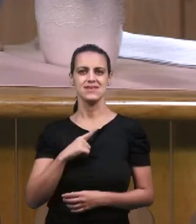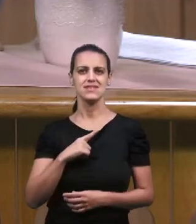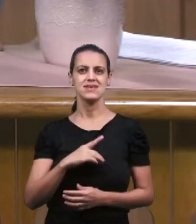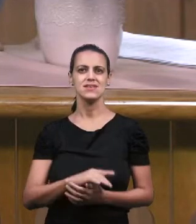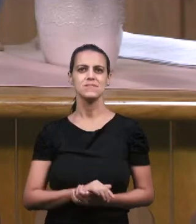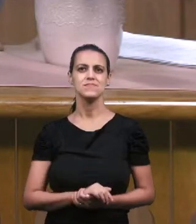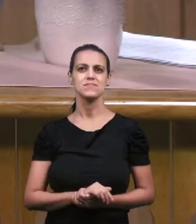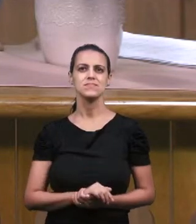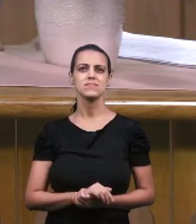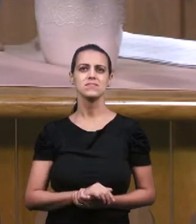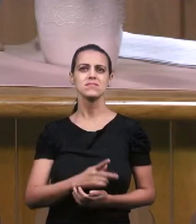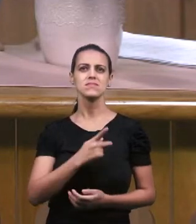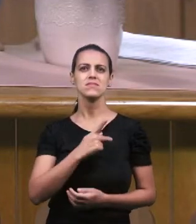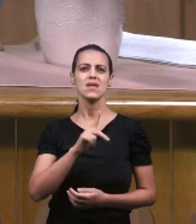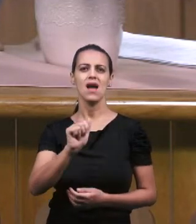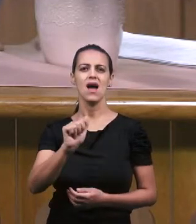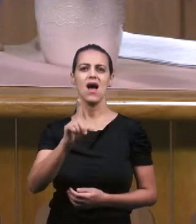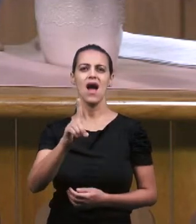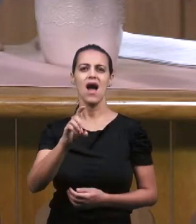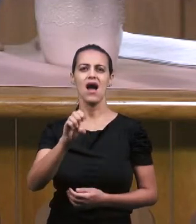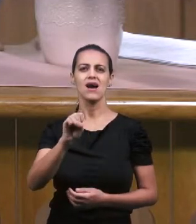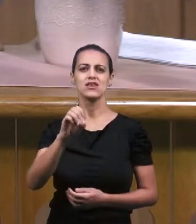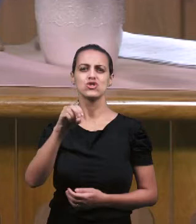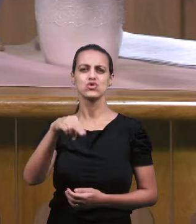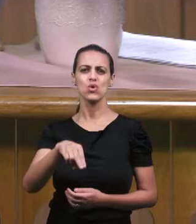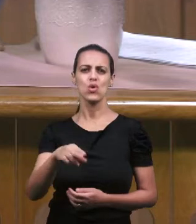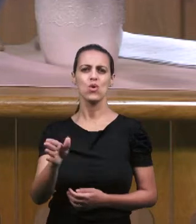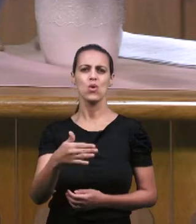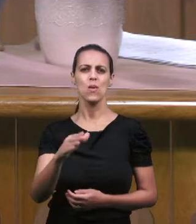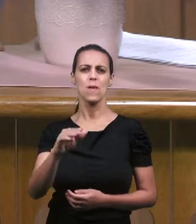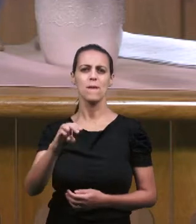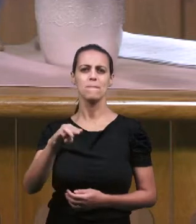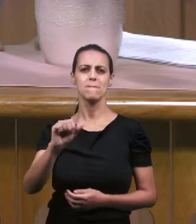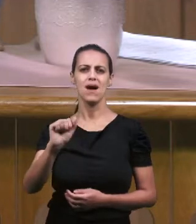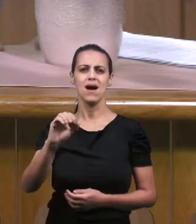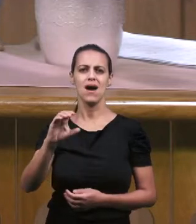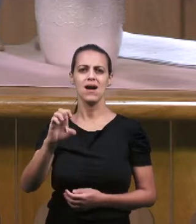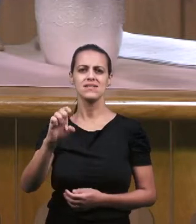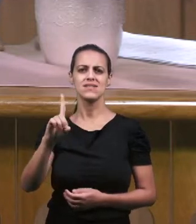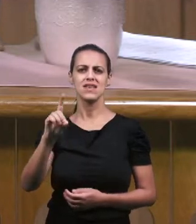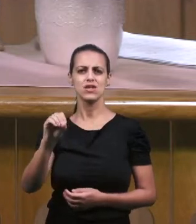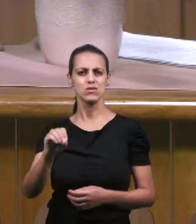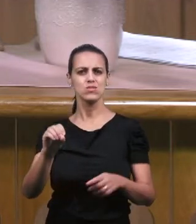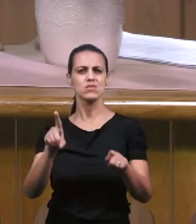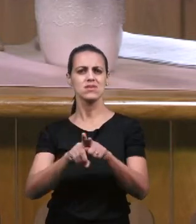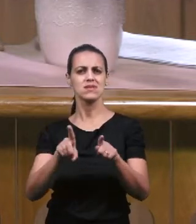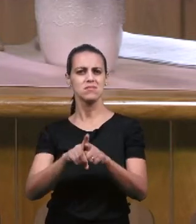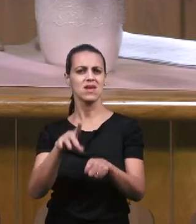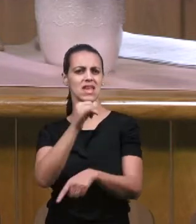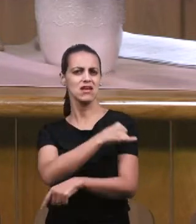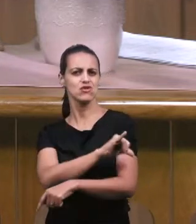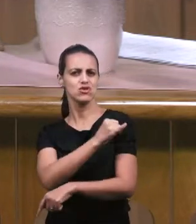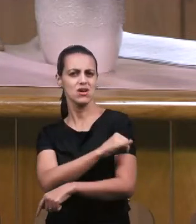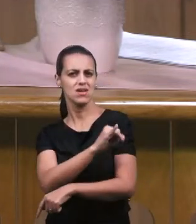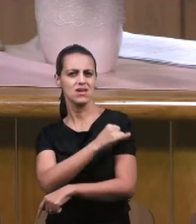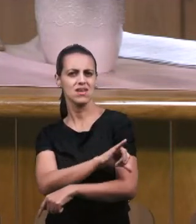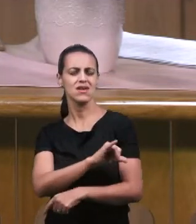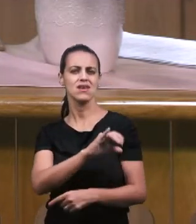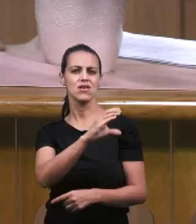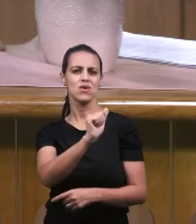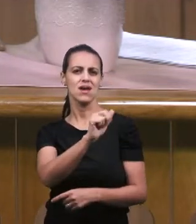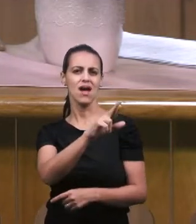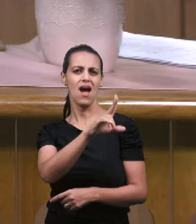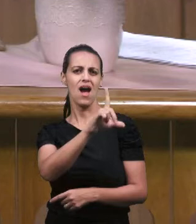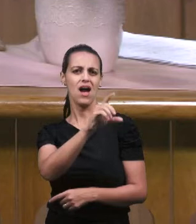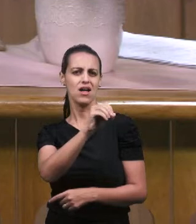groupe de 30, nous allons passer ici, comme il y a le cas de Madson Macedo, le frère de Volta